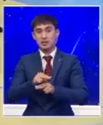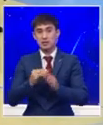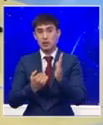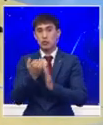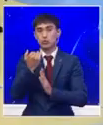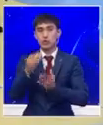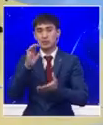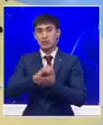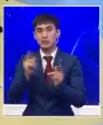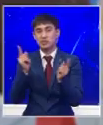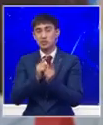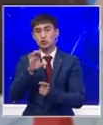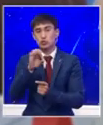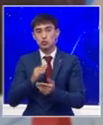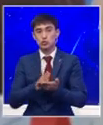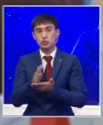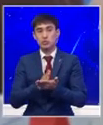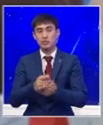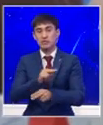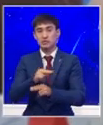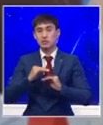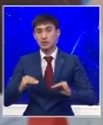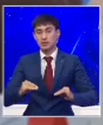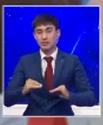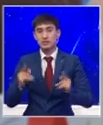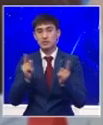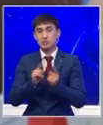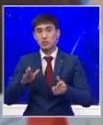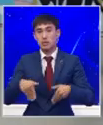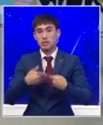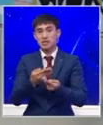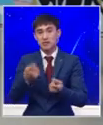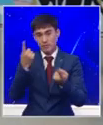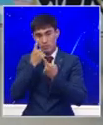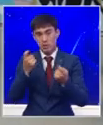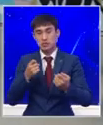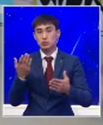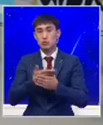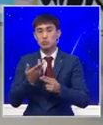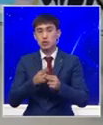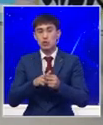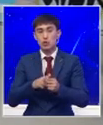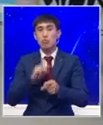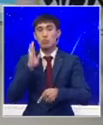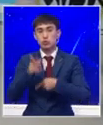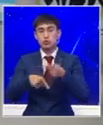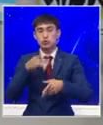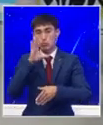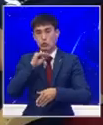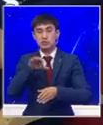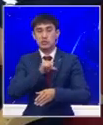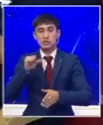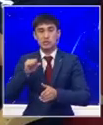и встре социальными службами для воспитанников на встречах была предоставлена информация с помощю которой они в будущем смогут